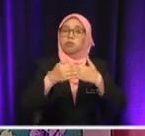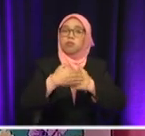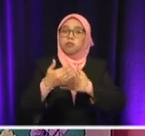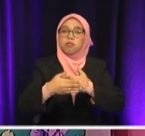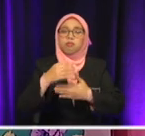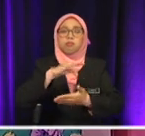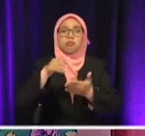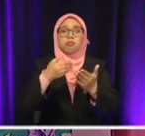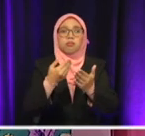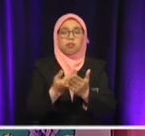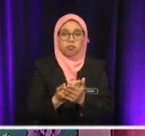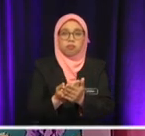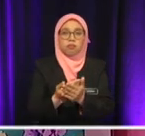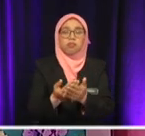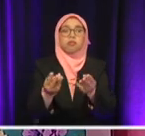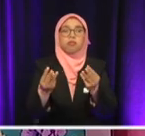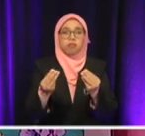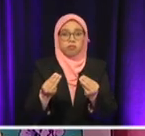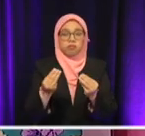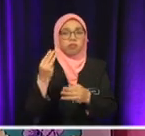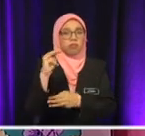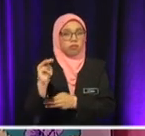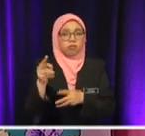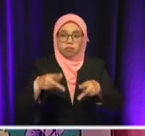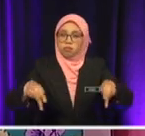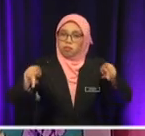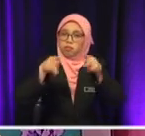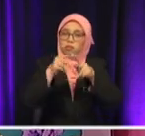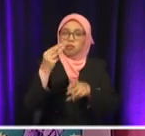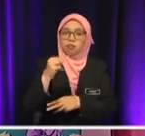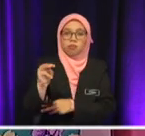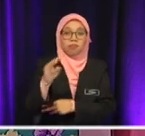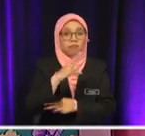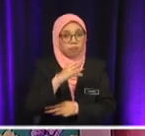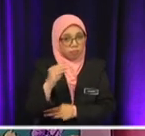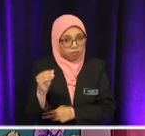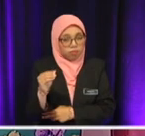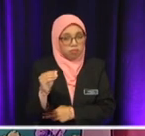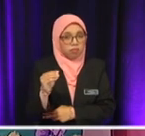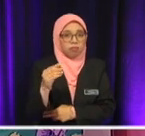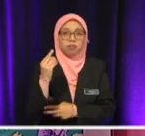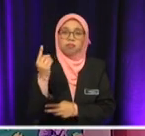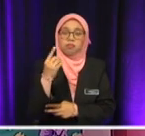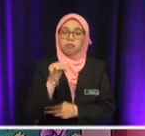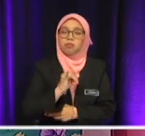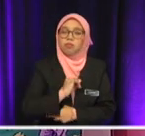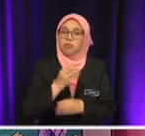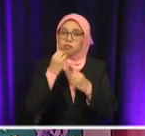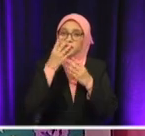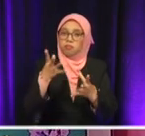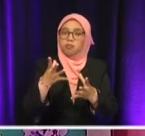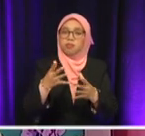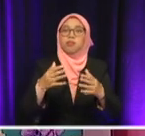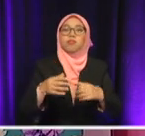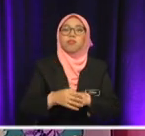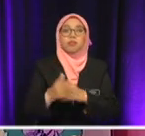mereka, permudahkan segala keperluan mereka dan yang selalu saya bagi tahu, jangan lupa pujian dan galakan